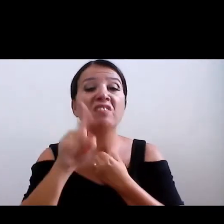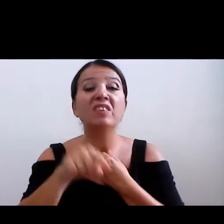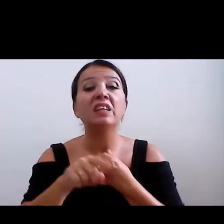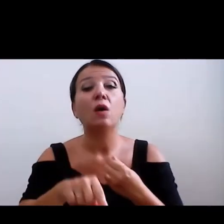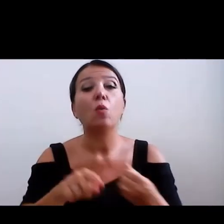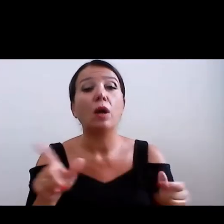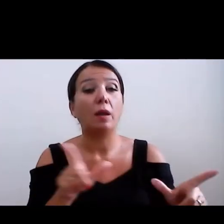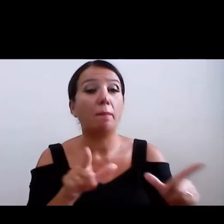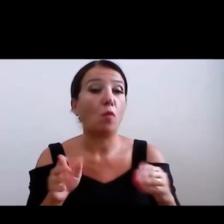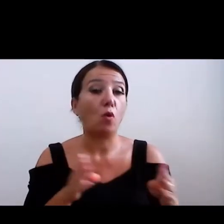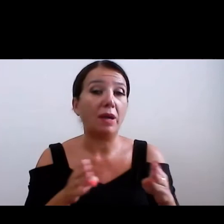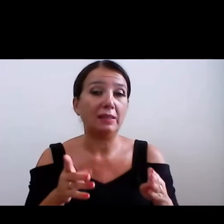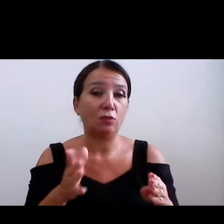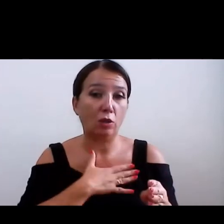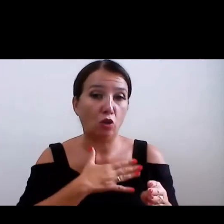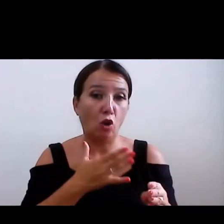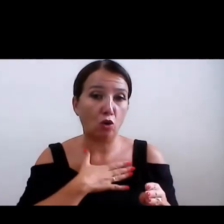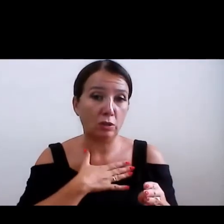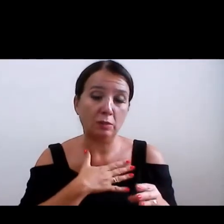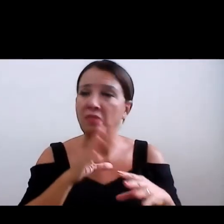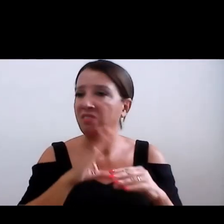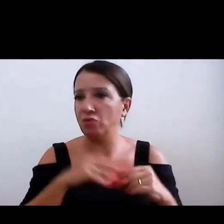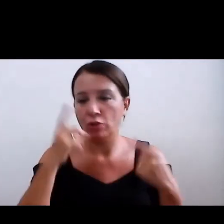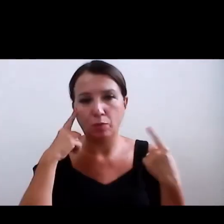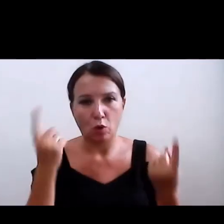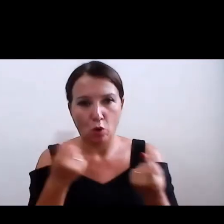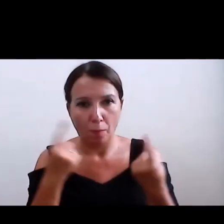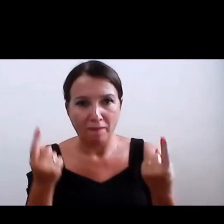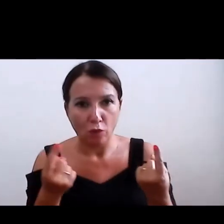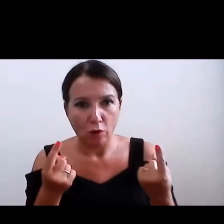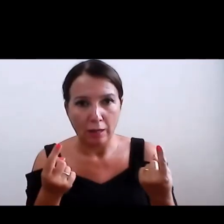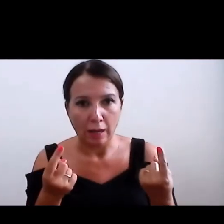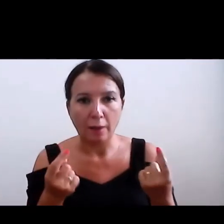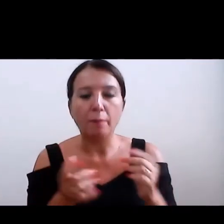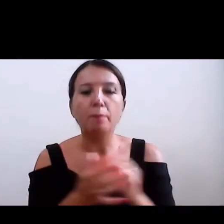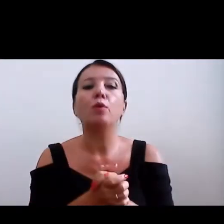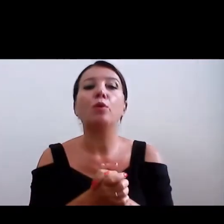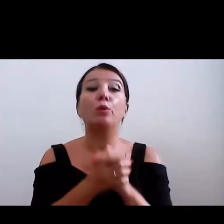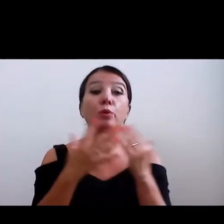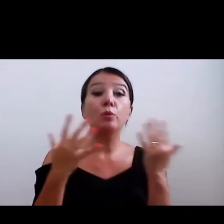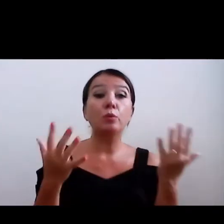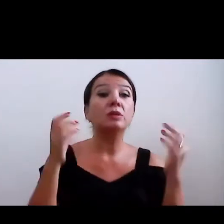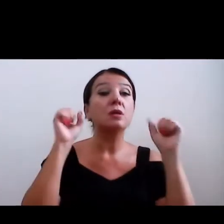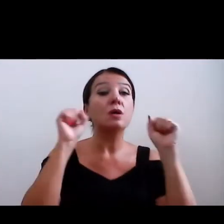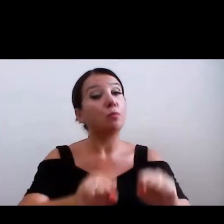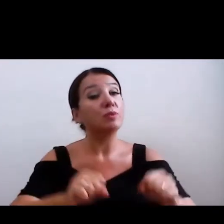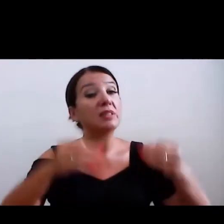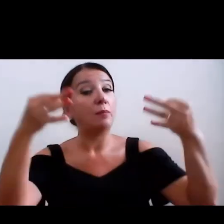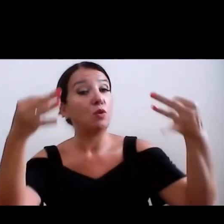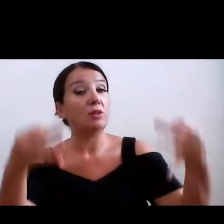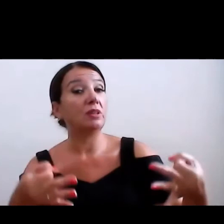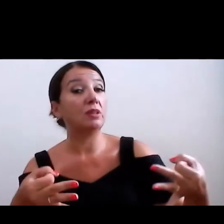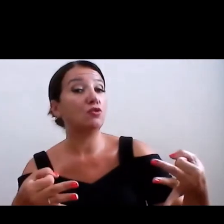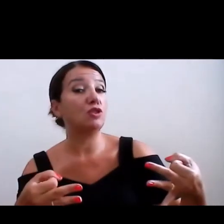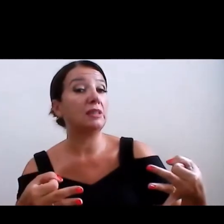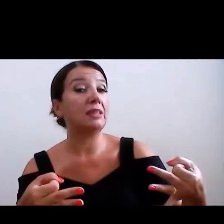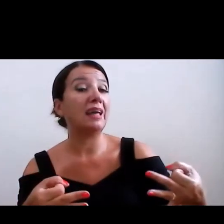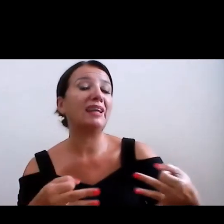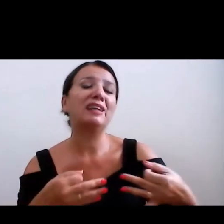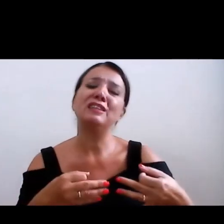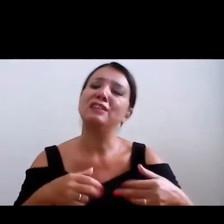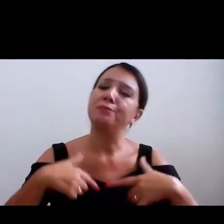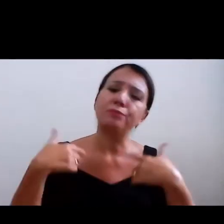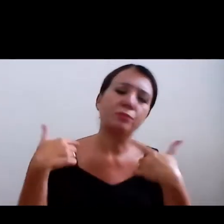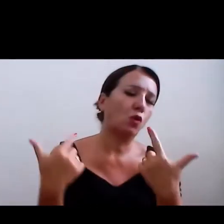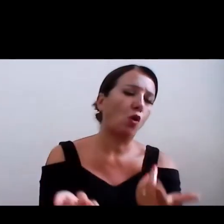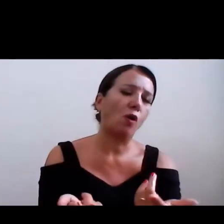è nostro e ne facciamo quello che vogliamo. Quindi possiamo anche decidere di